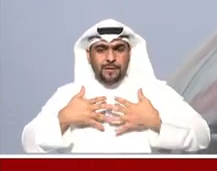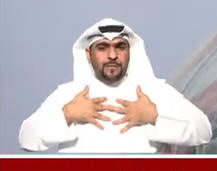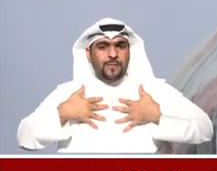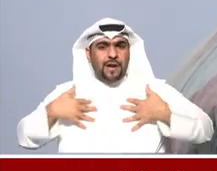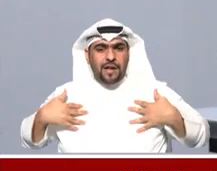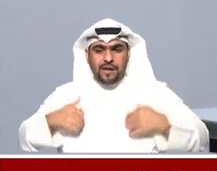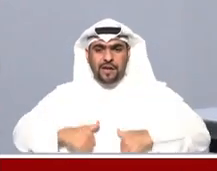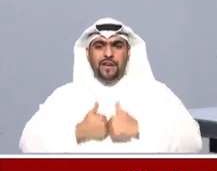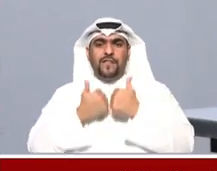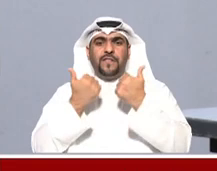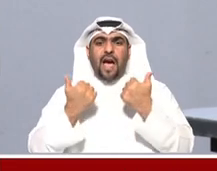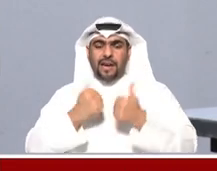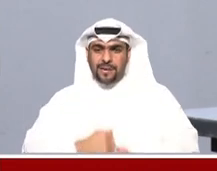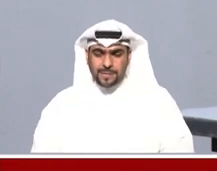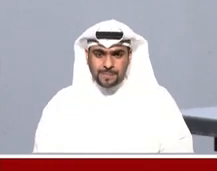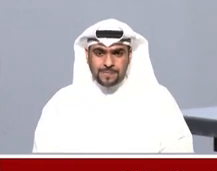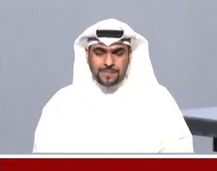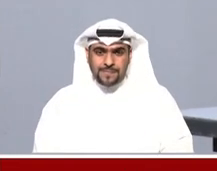نفتخر يعني.